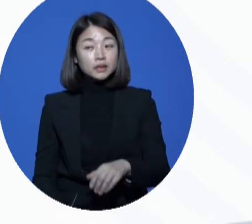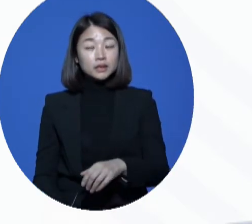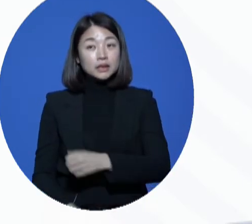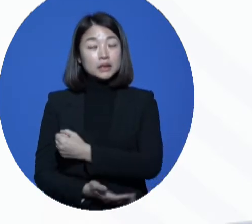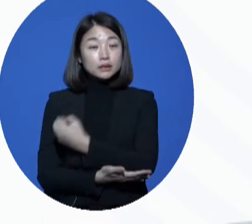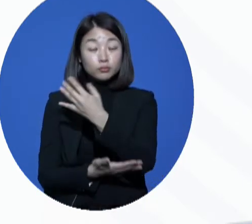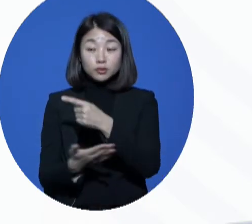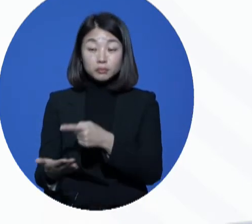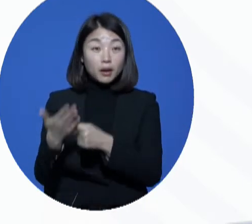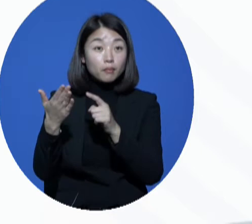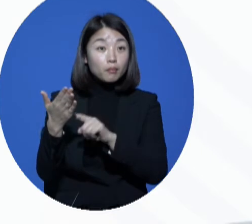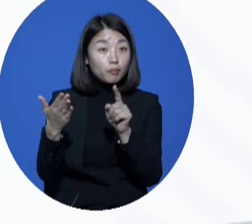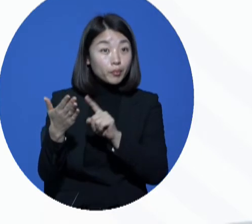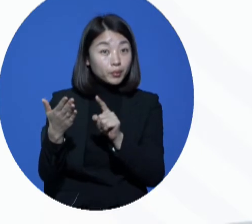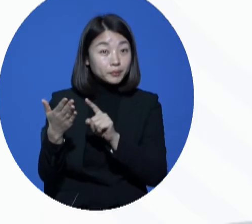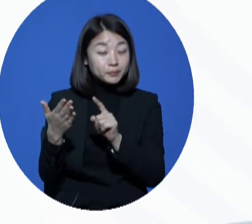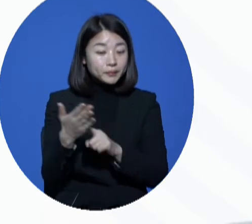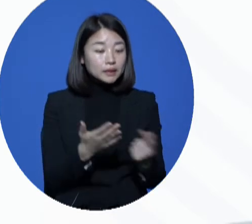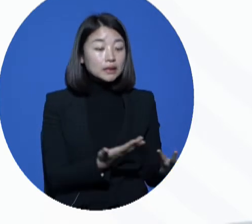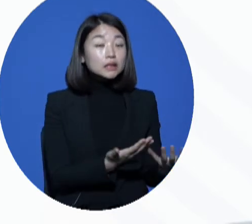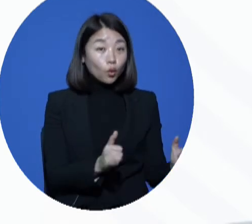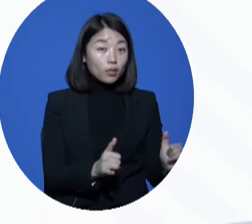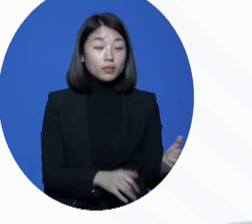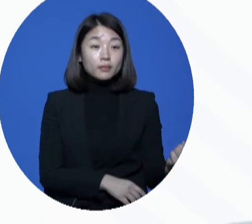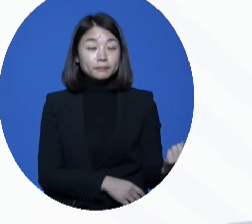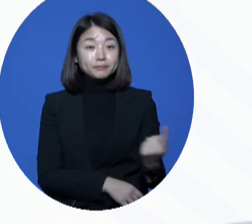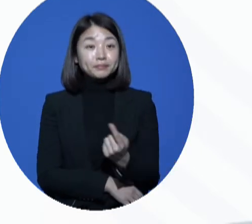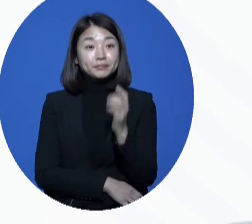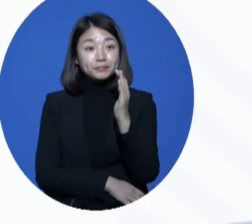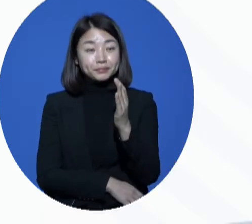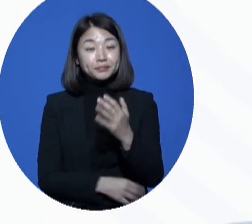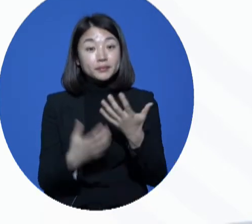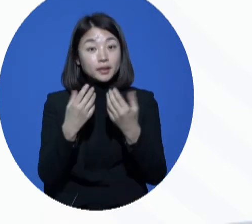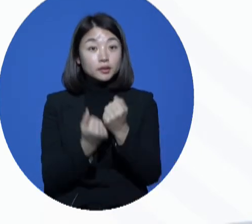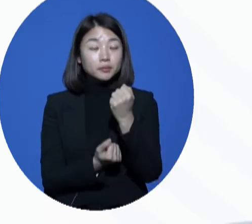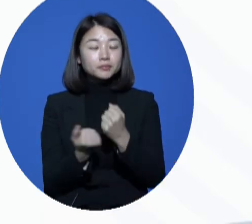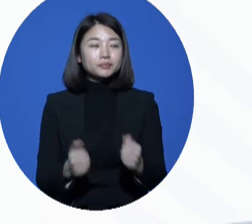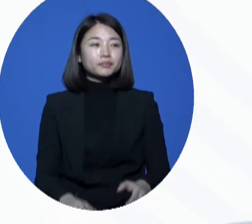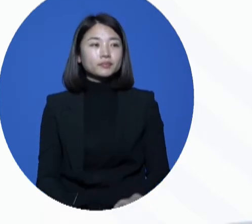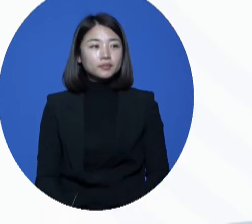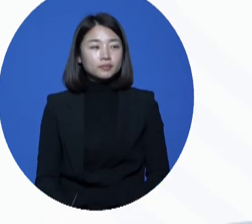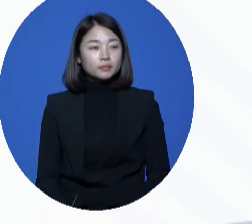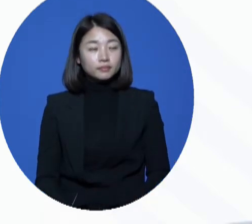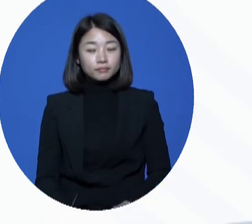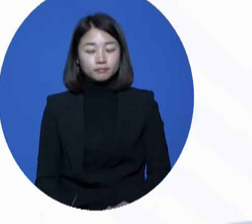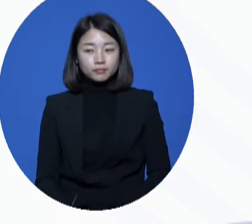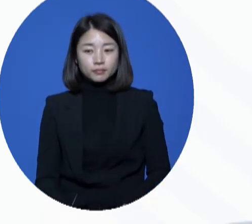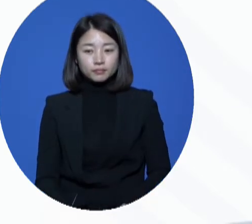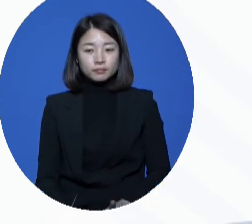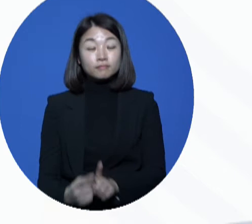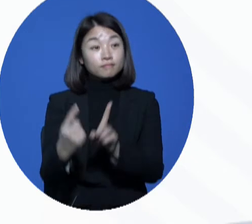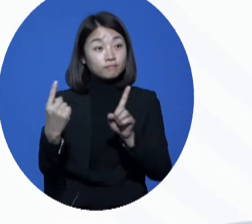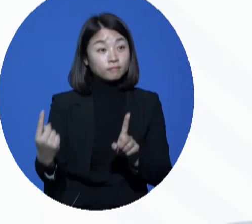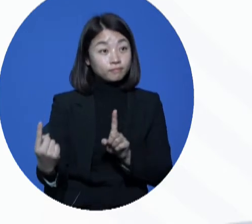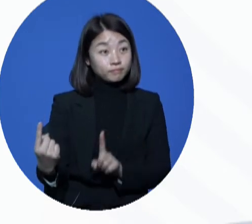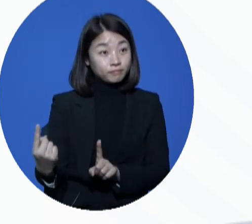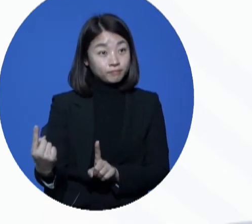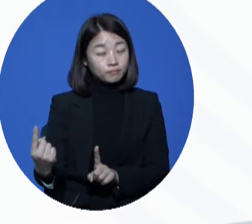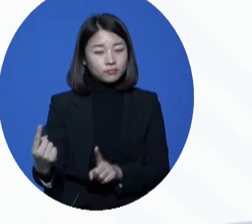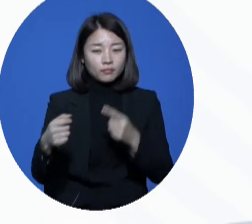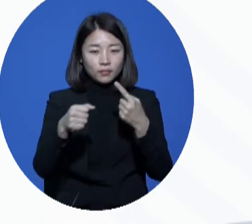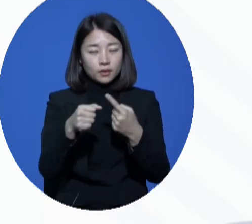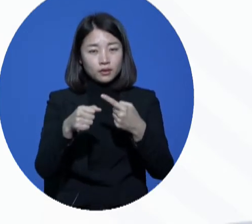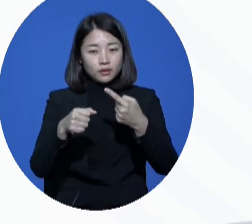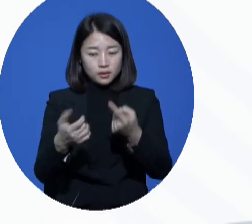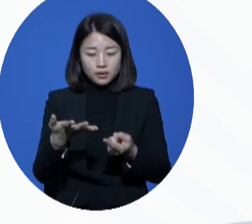장애인 거주시설의 종사자 인터뷰인데요. 제가 잠깐 읽어드릴게요. 사회적 거리두기가 1단계든 2단계든 3단계든